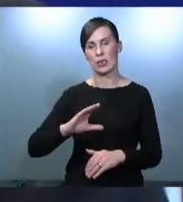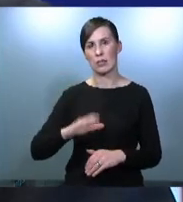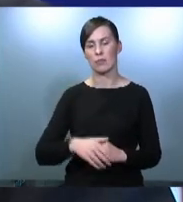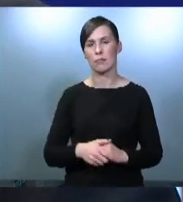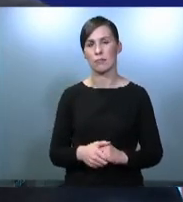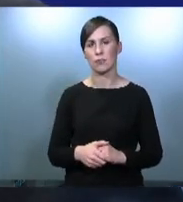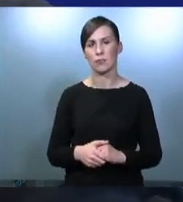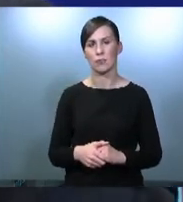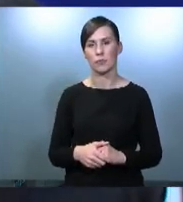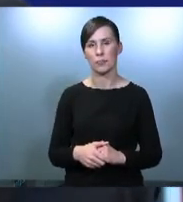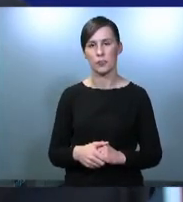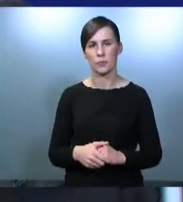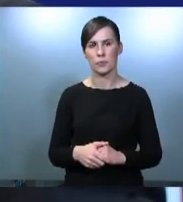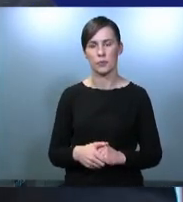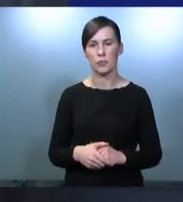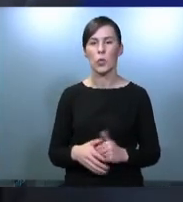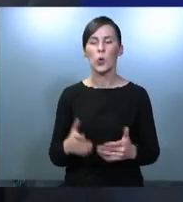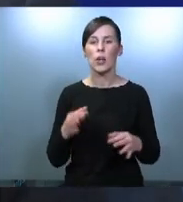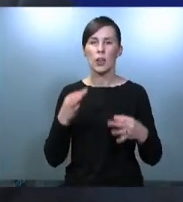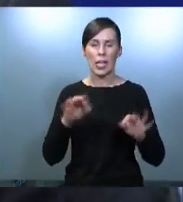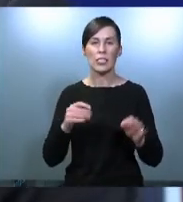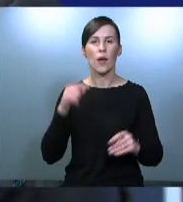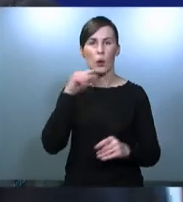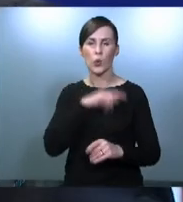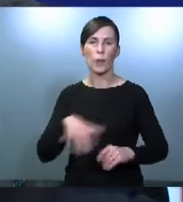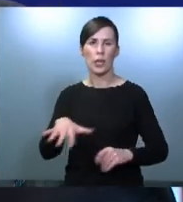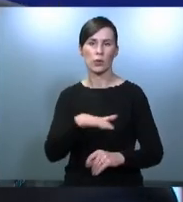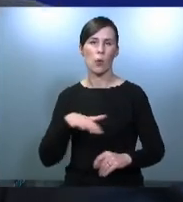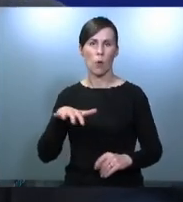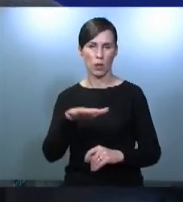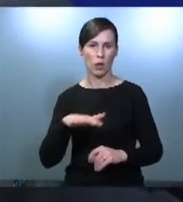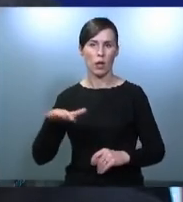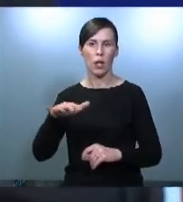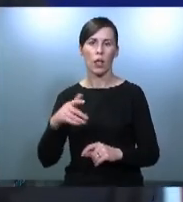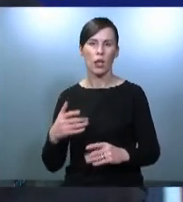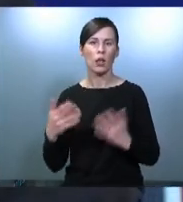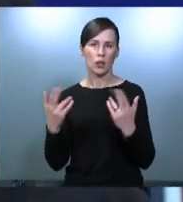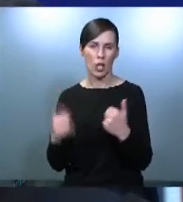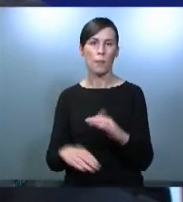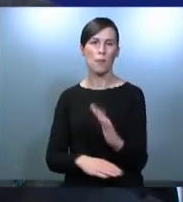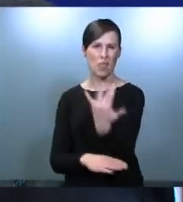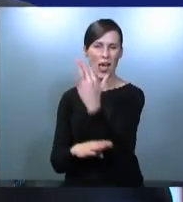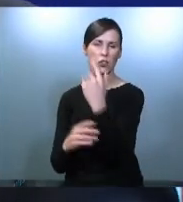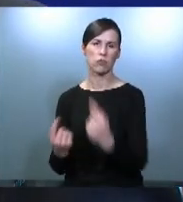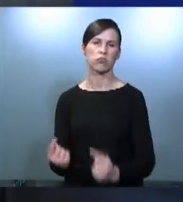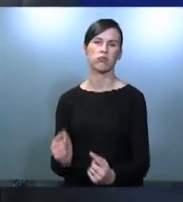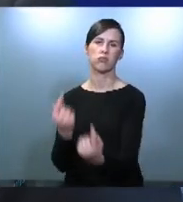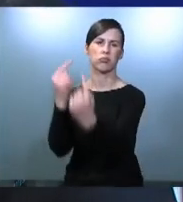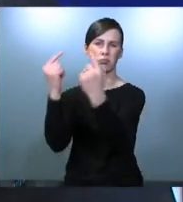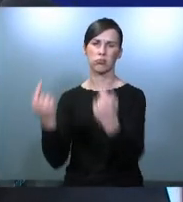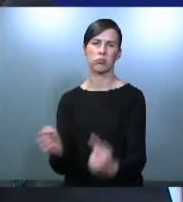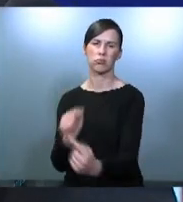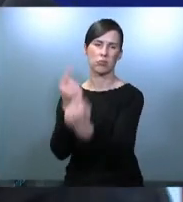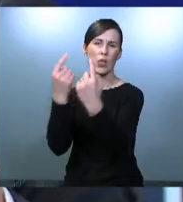jeigu iš tikrųjų kalbam apie laisvą ekonominę zoną ir tai, kad ten auga medžiai, tą patvirtina visi be išimties, tai